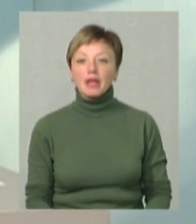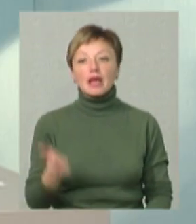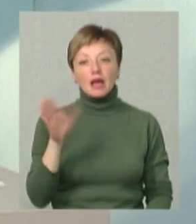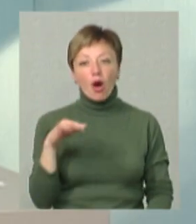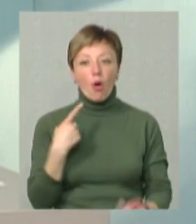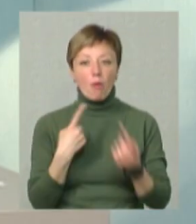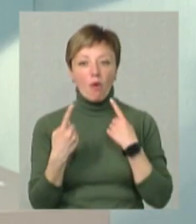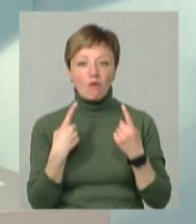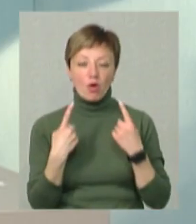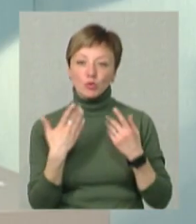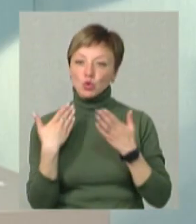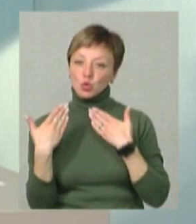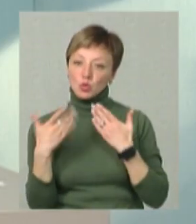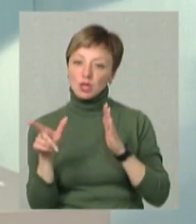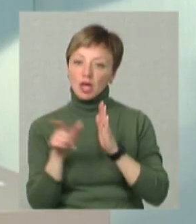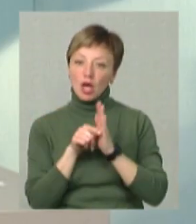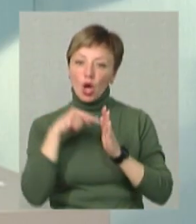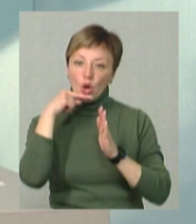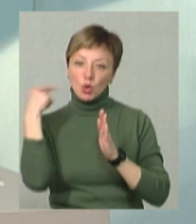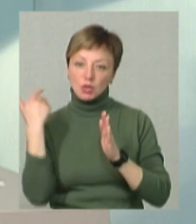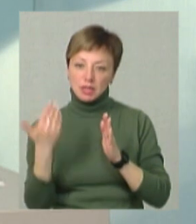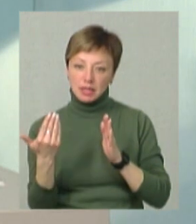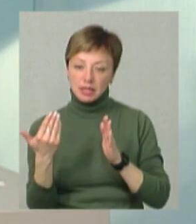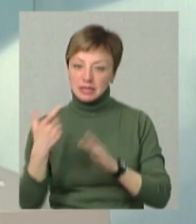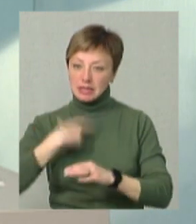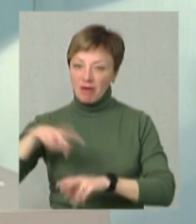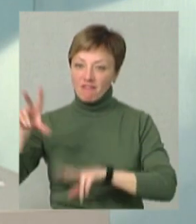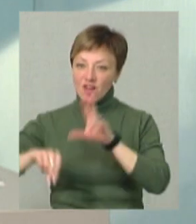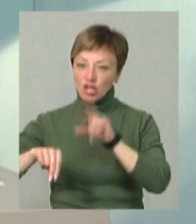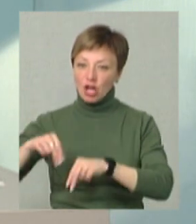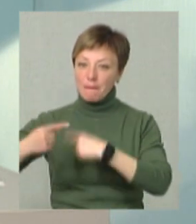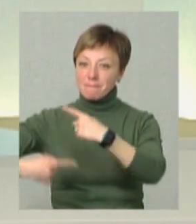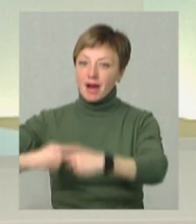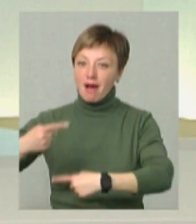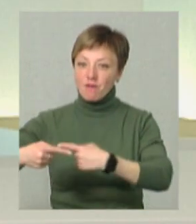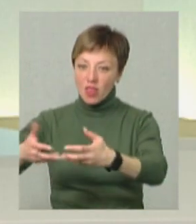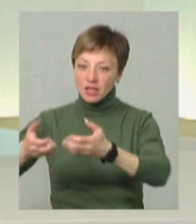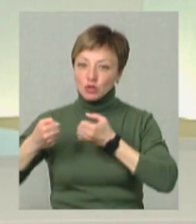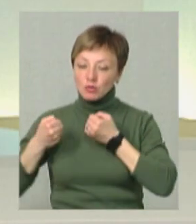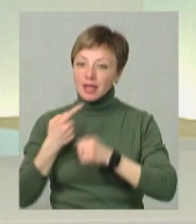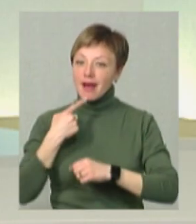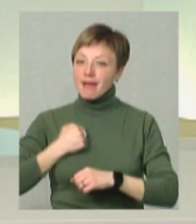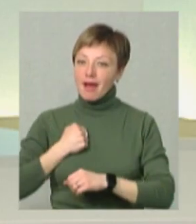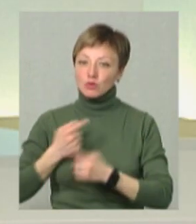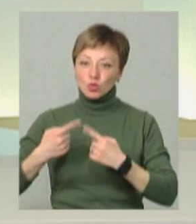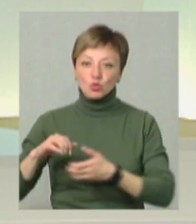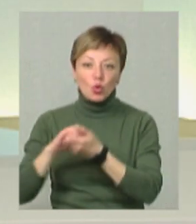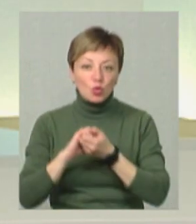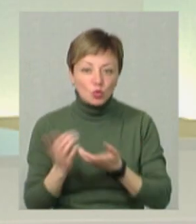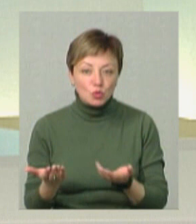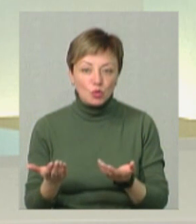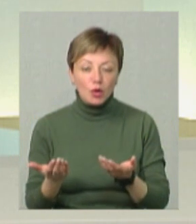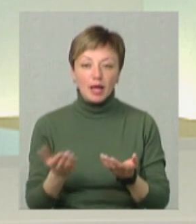стосунки Росії, вона себе вважала правонаступницею Радянського Союзу, чи як там